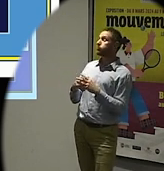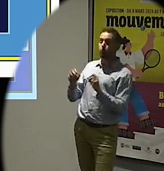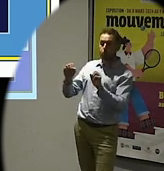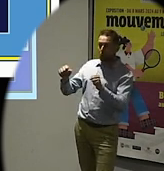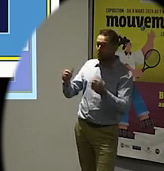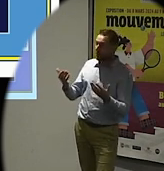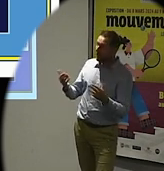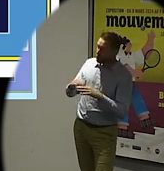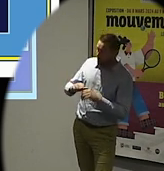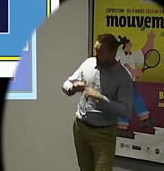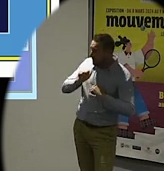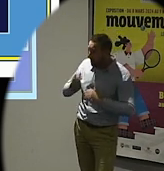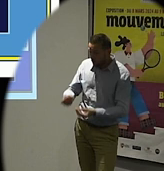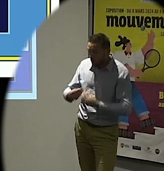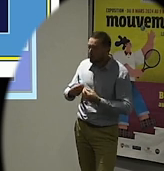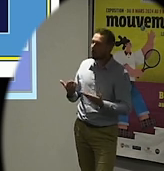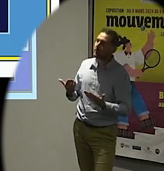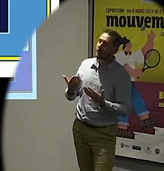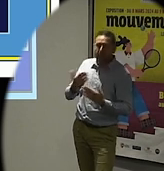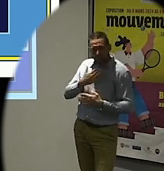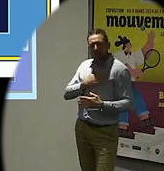retrouver plaisir en fait